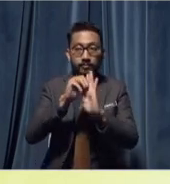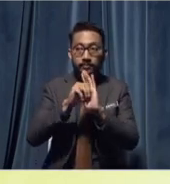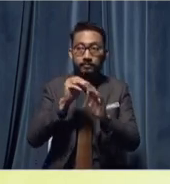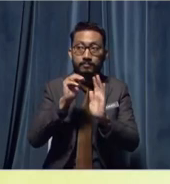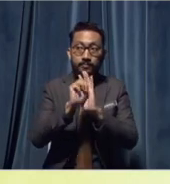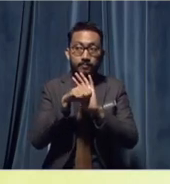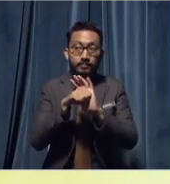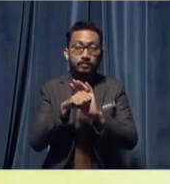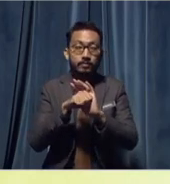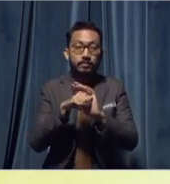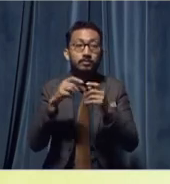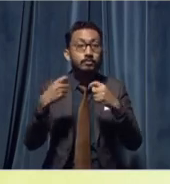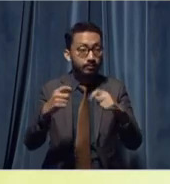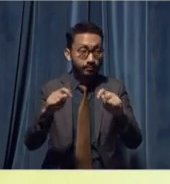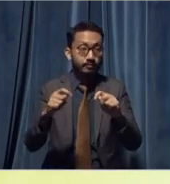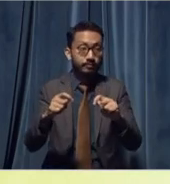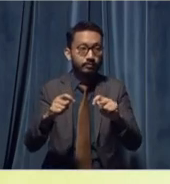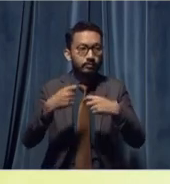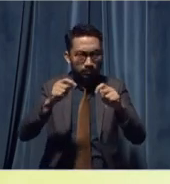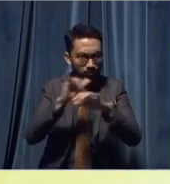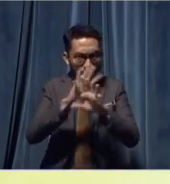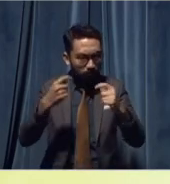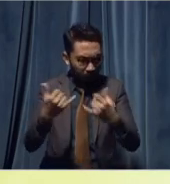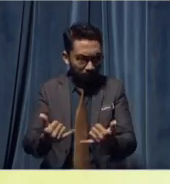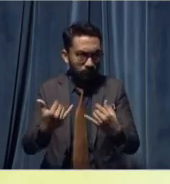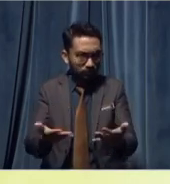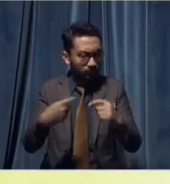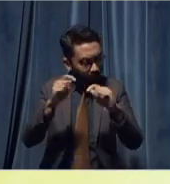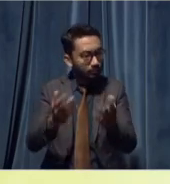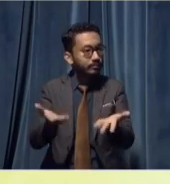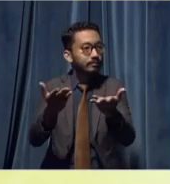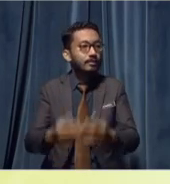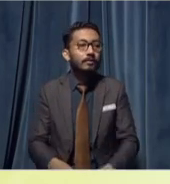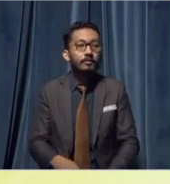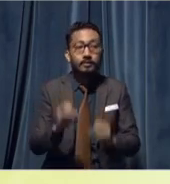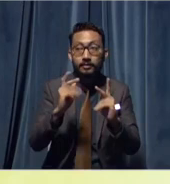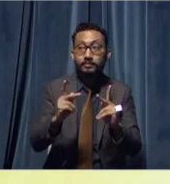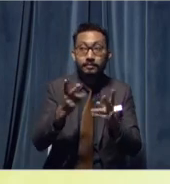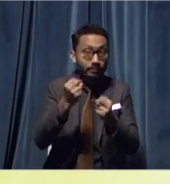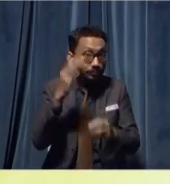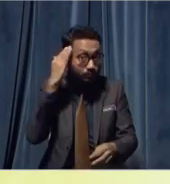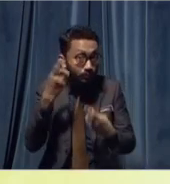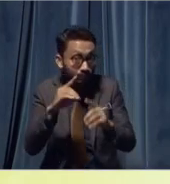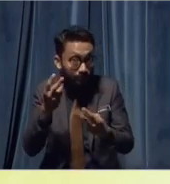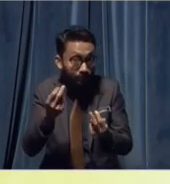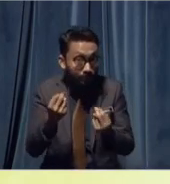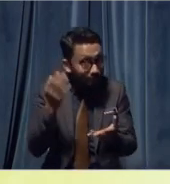mencuba. Cuba, jangan tak cuba. Nak tahu jawapannya?